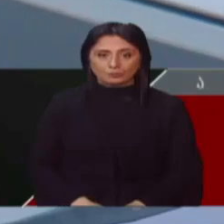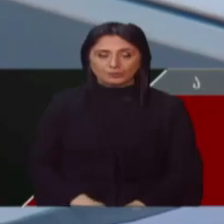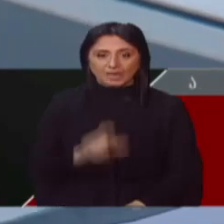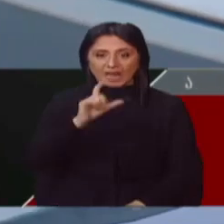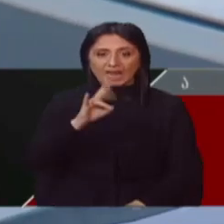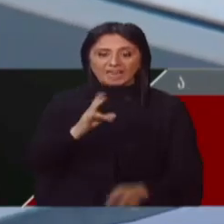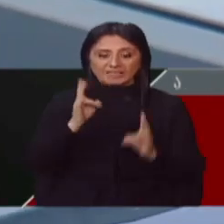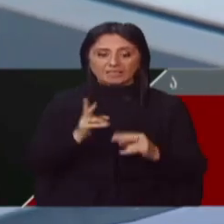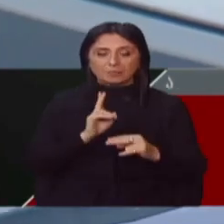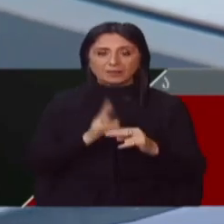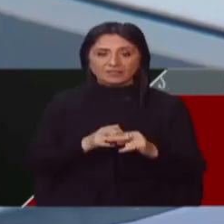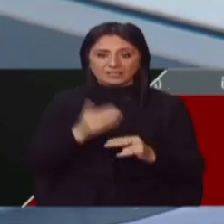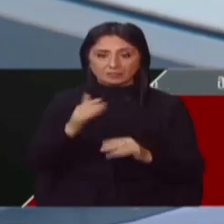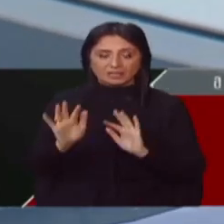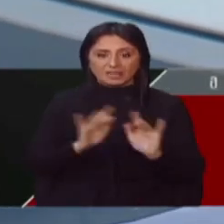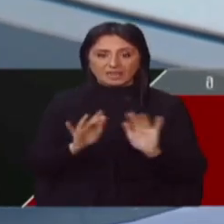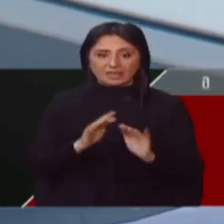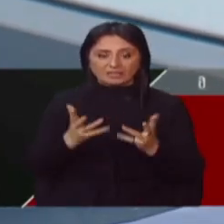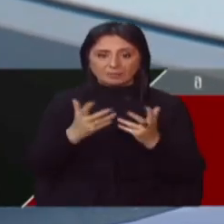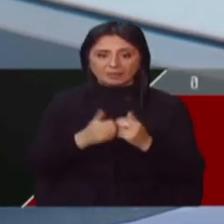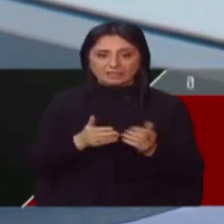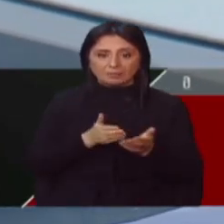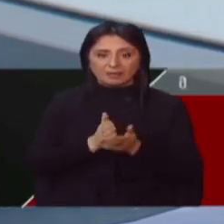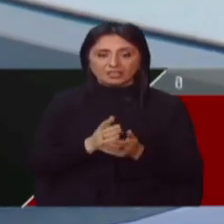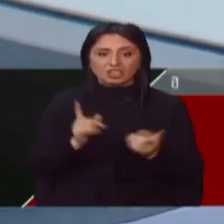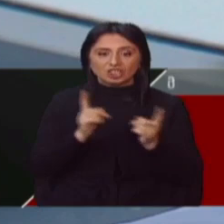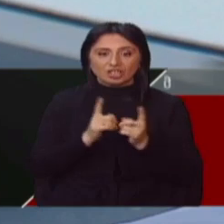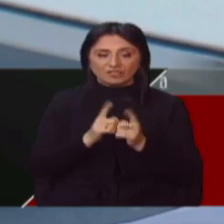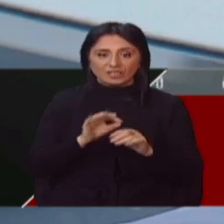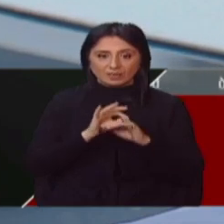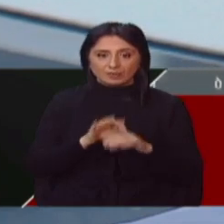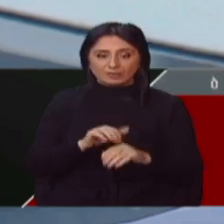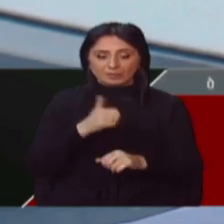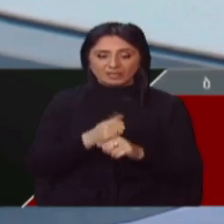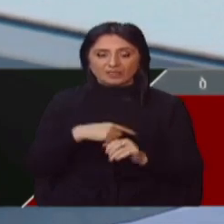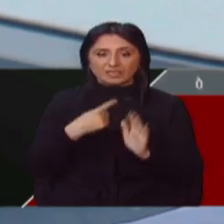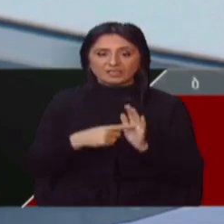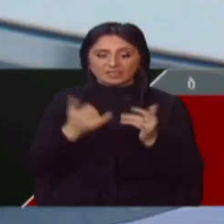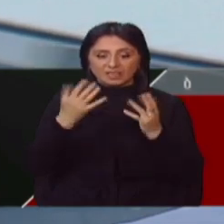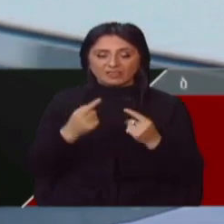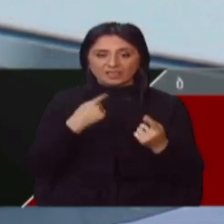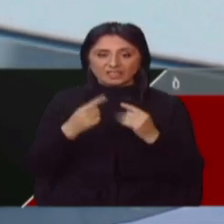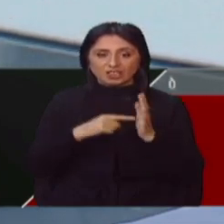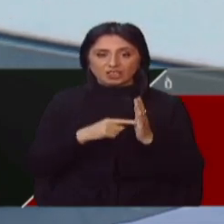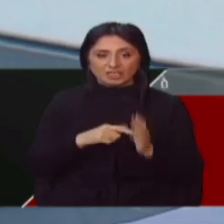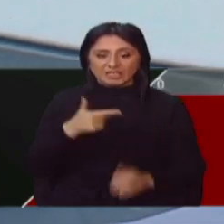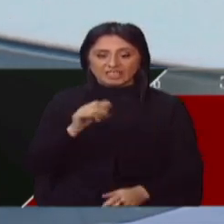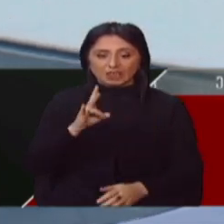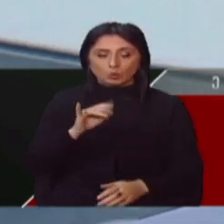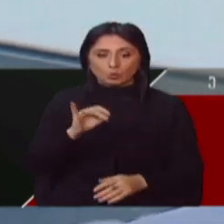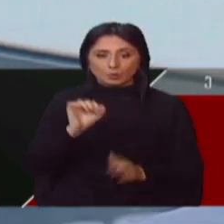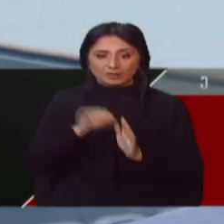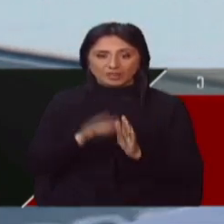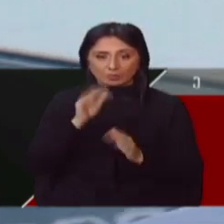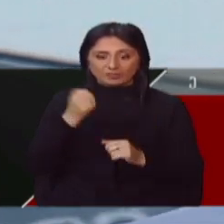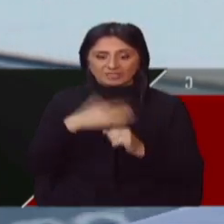Ergnetchi incidentebis prevenciise da madze reagirebis mekhanizmis farglebshi morigi shekhodra imarteba. Mtavari sakitqi dghevandel diskussiaze Tamar Ginturis mqvelova